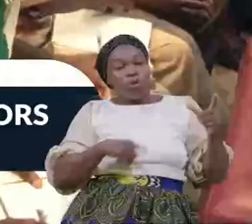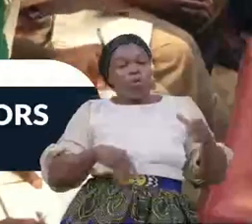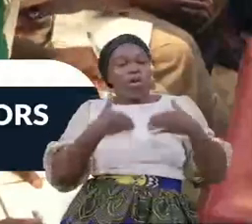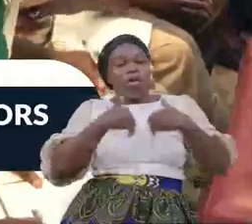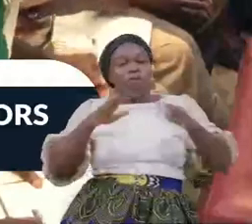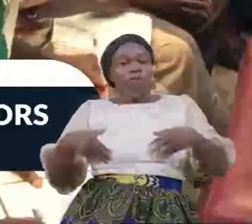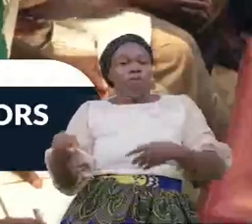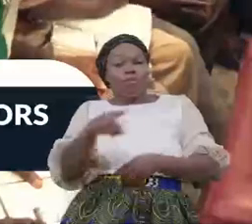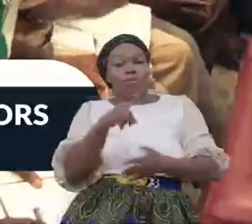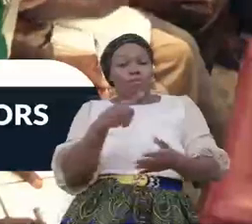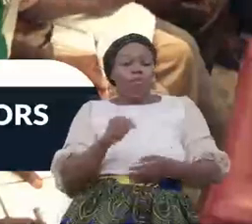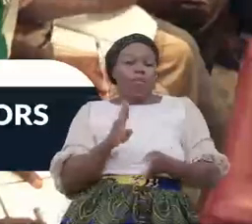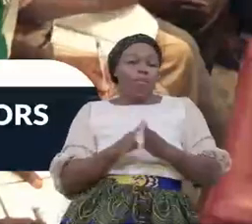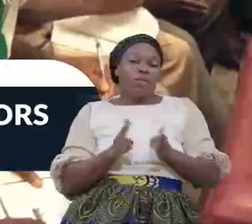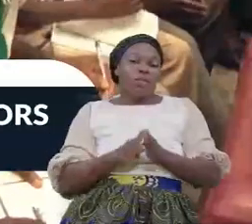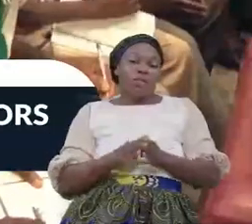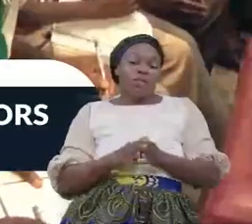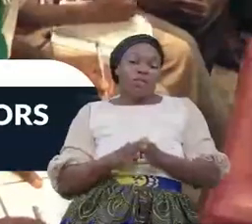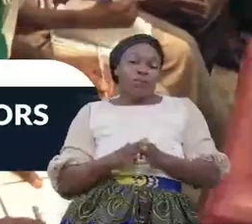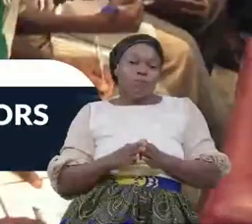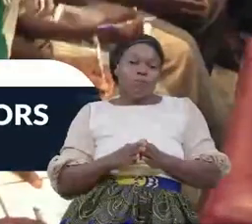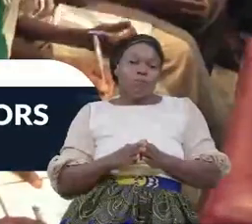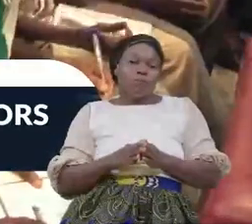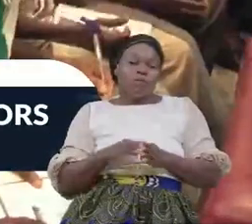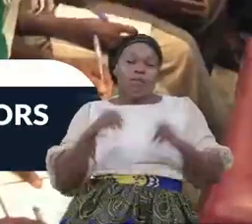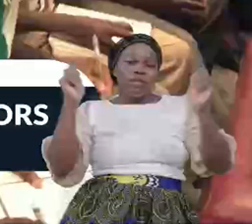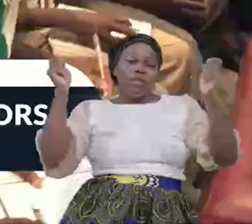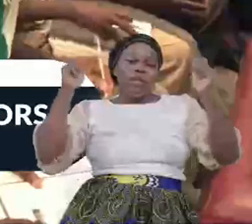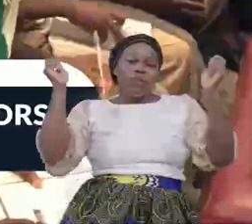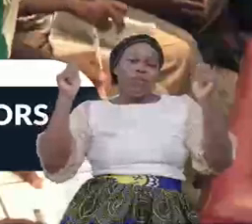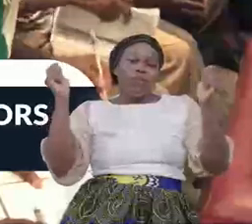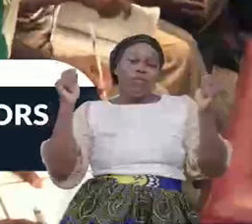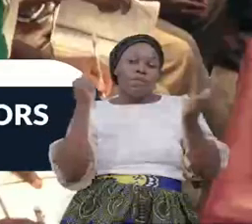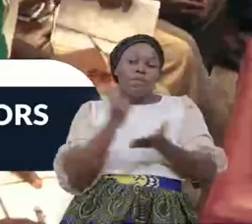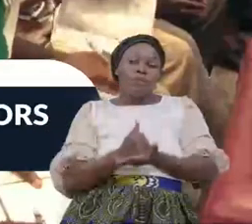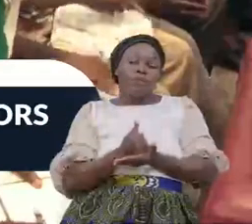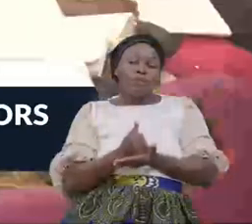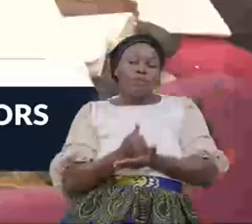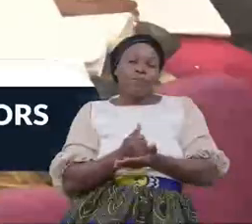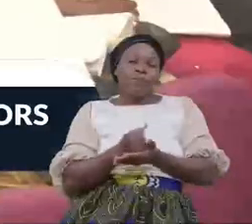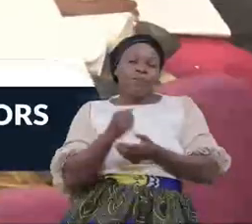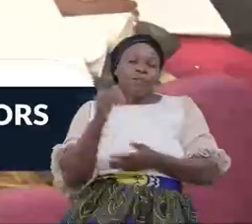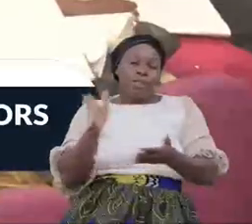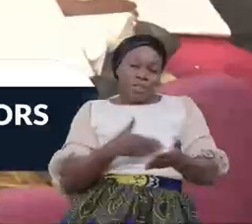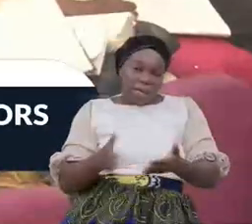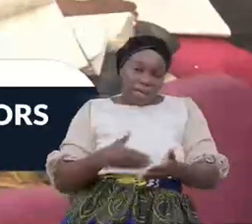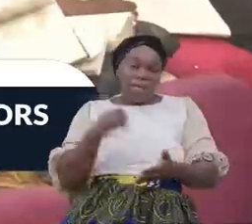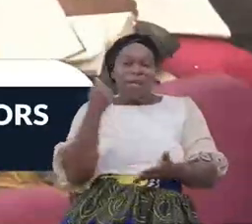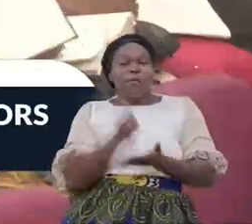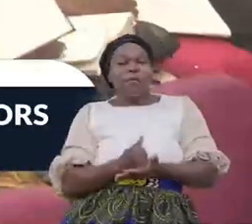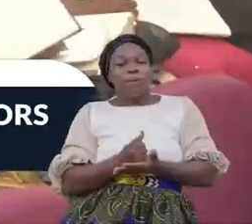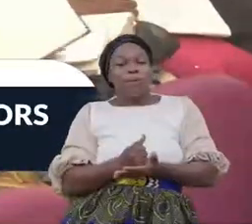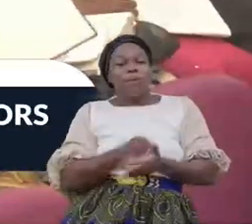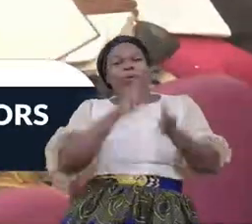l'Éternel vous a livré la ville. Célébrez! Chantez,